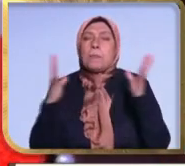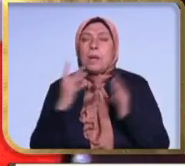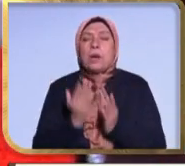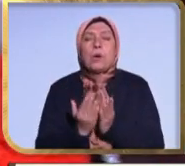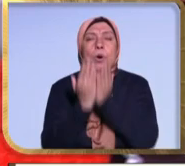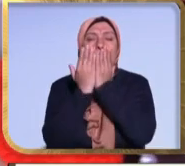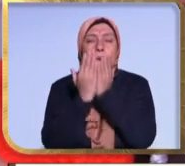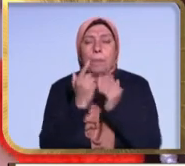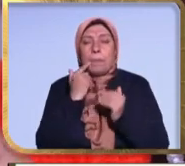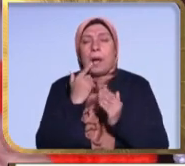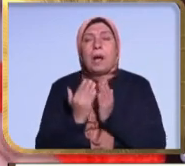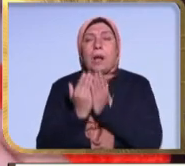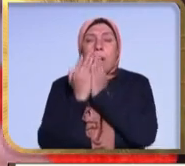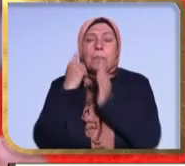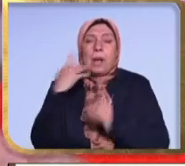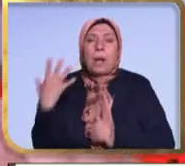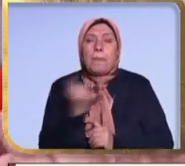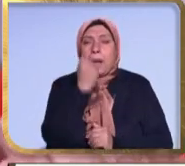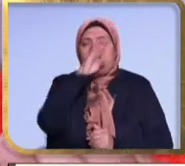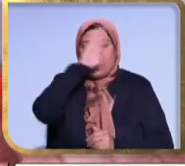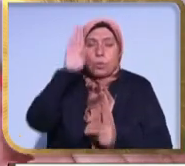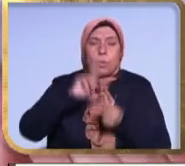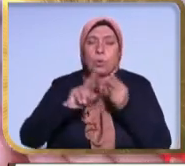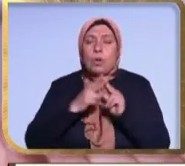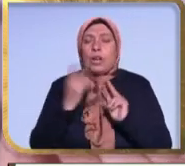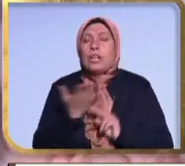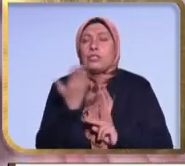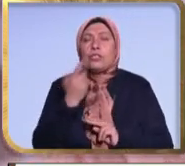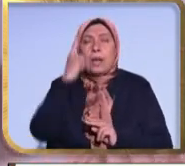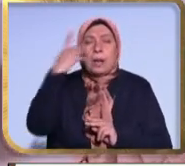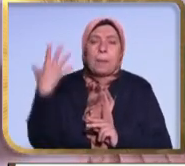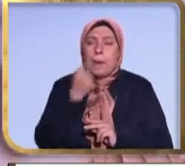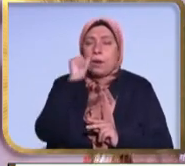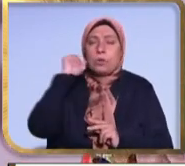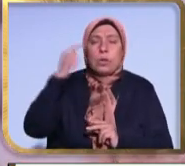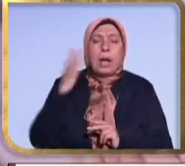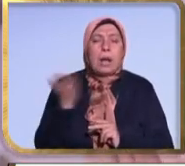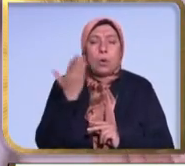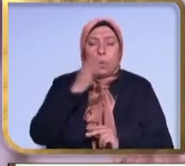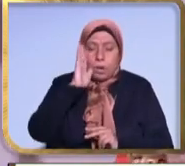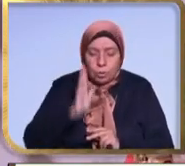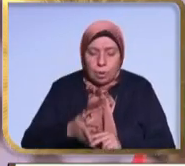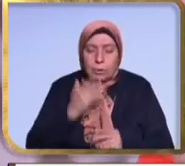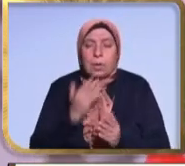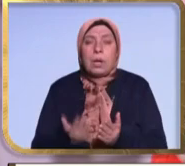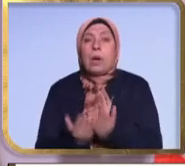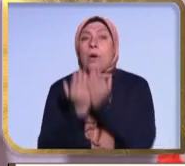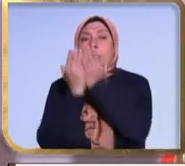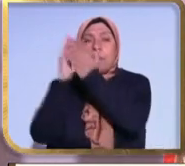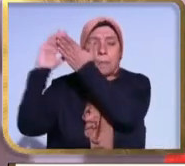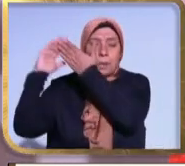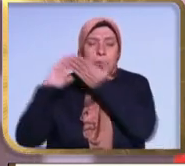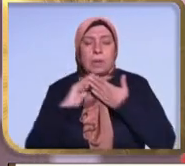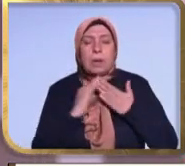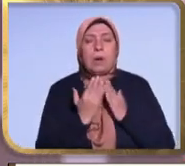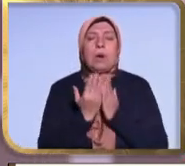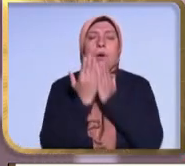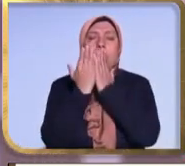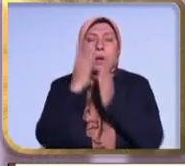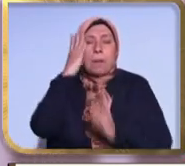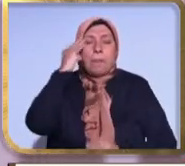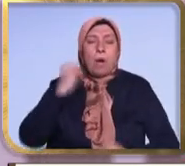يا من بيده ملكوت كل شيء، إنك على كل شيء قدير. نسألك يا الله